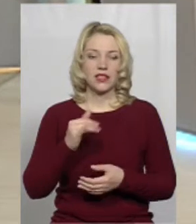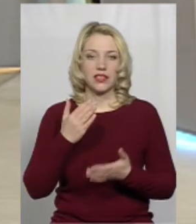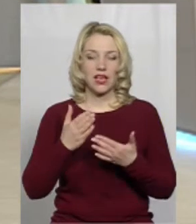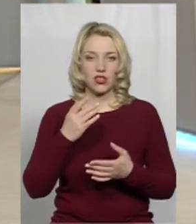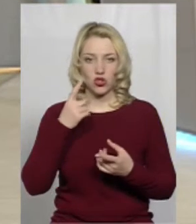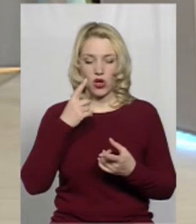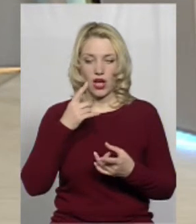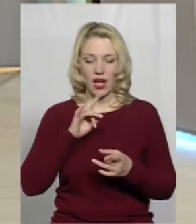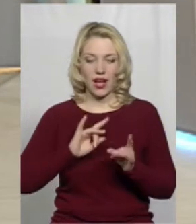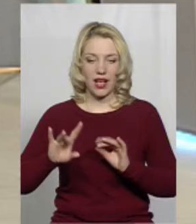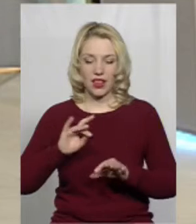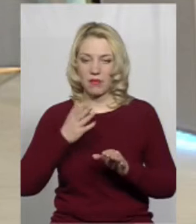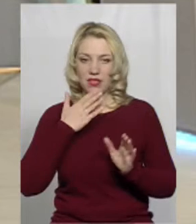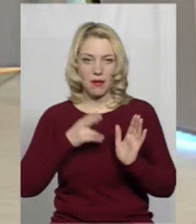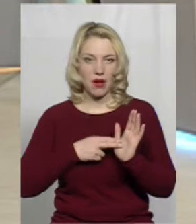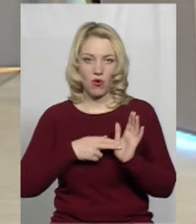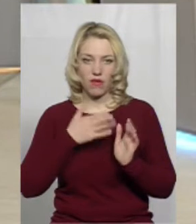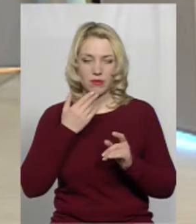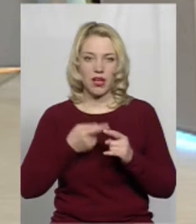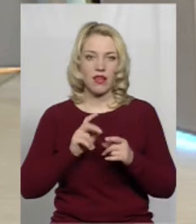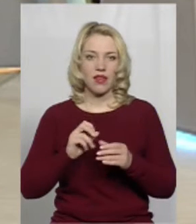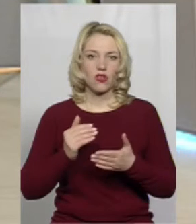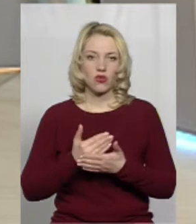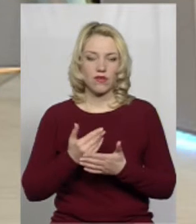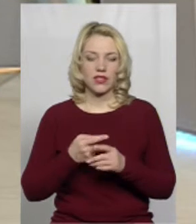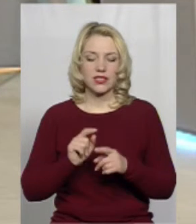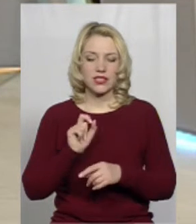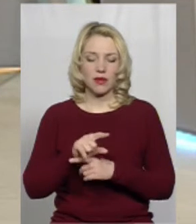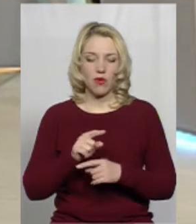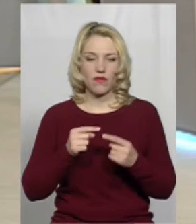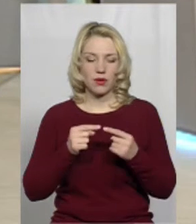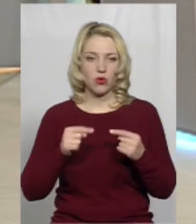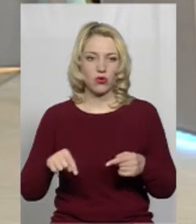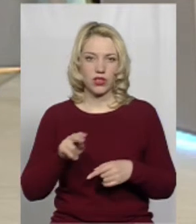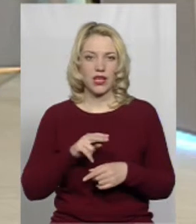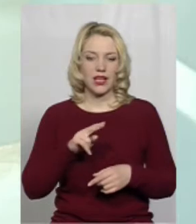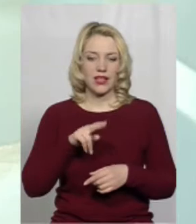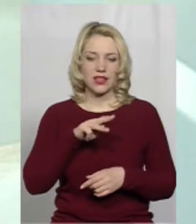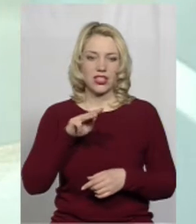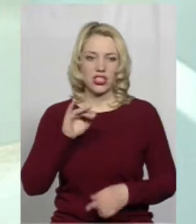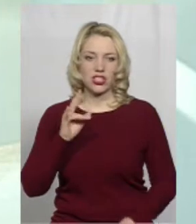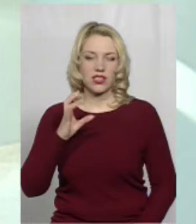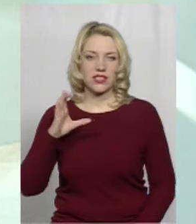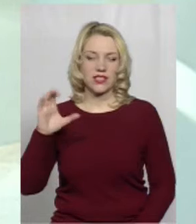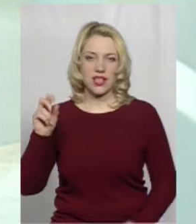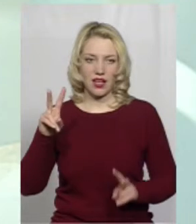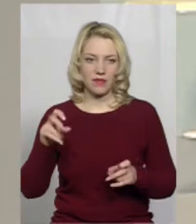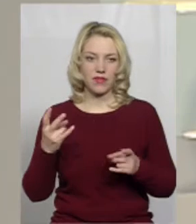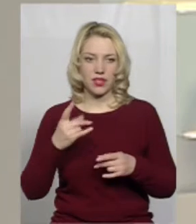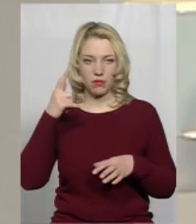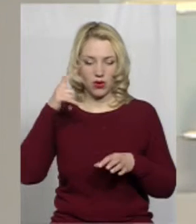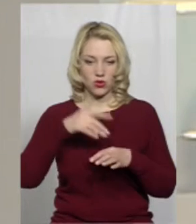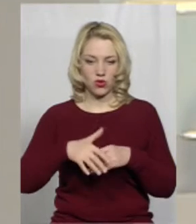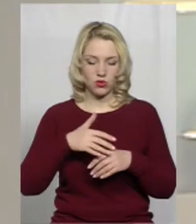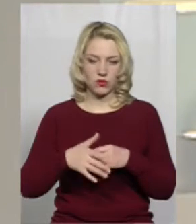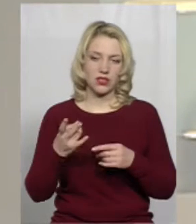не маркована, просто подається як новина, це є замовний якийсь продукт або джинса, це теж треба розуміти. Розрізняти